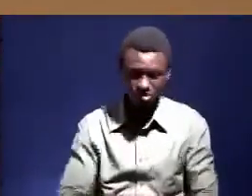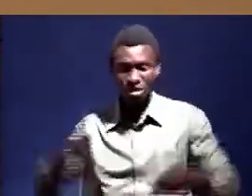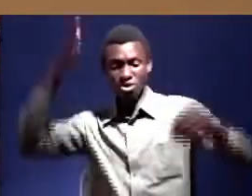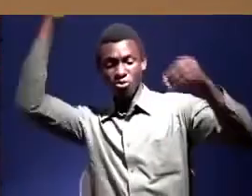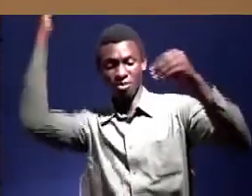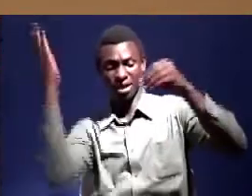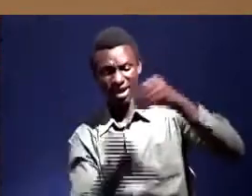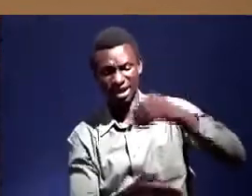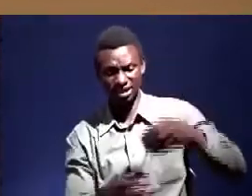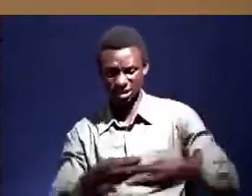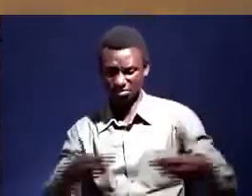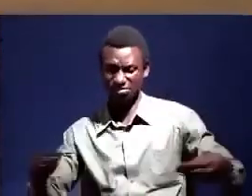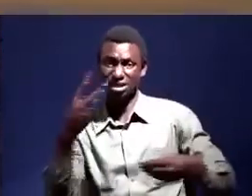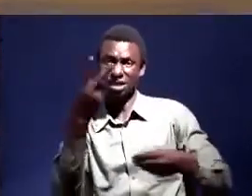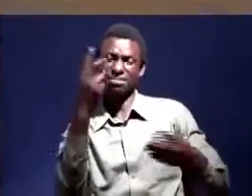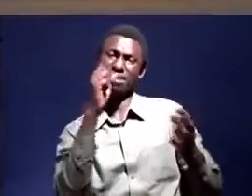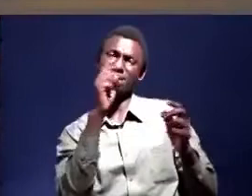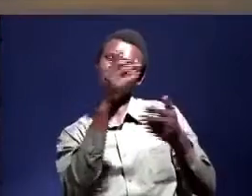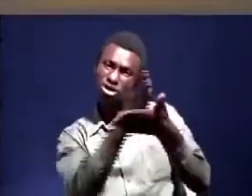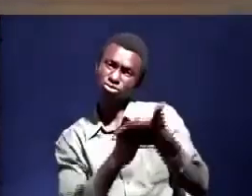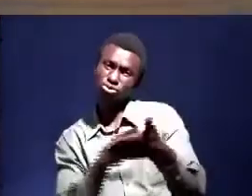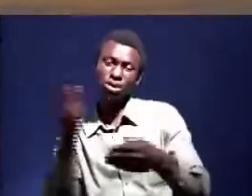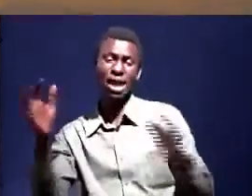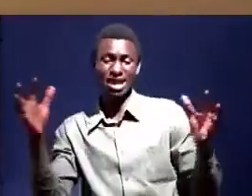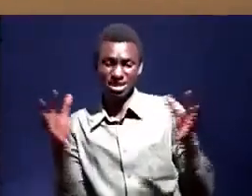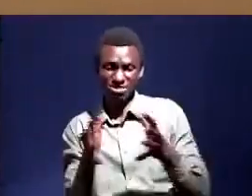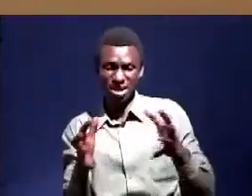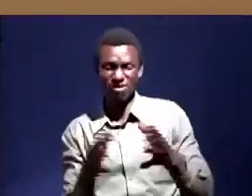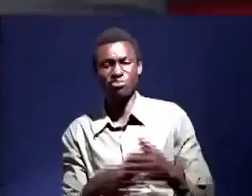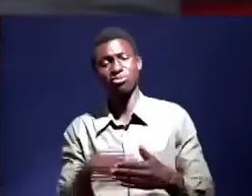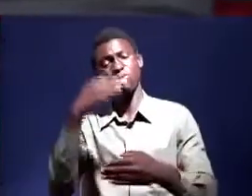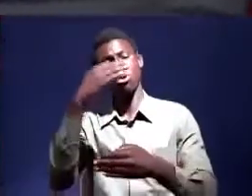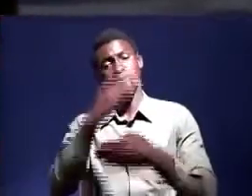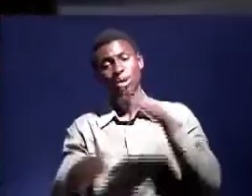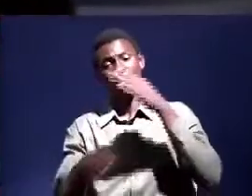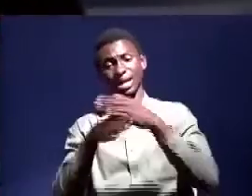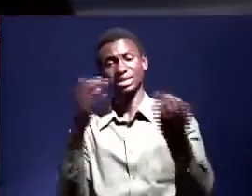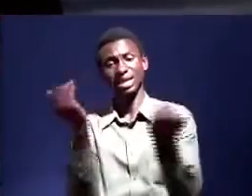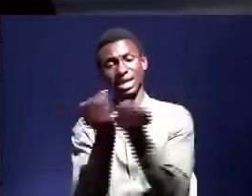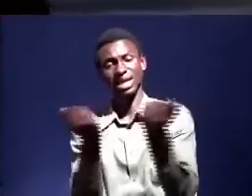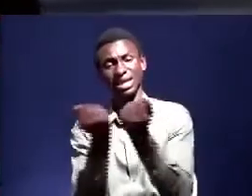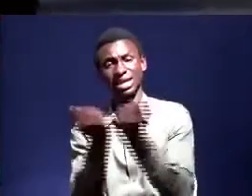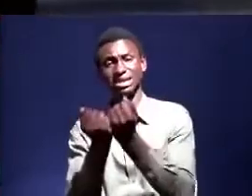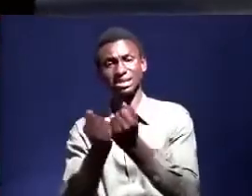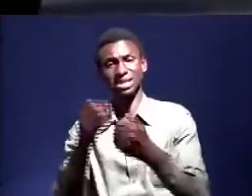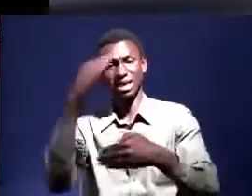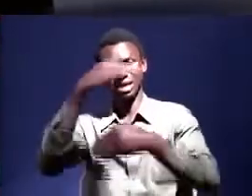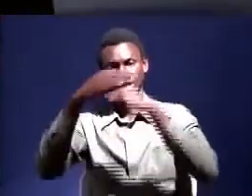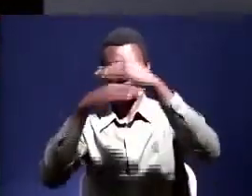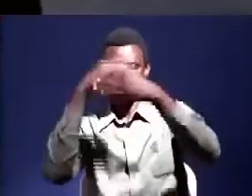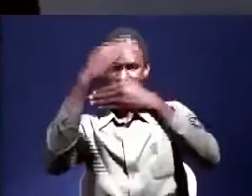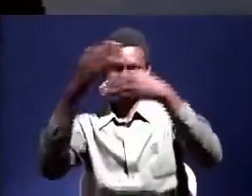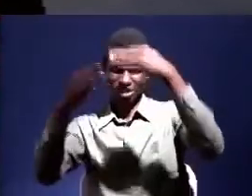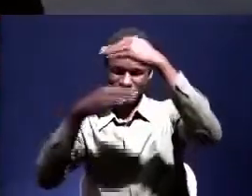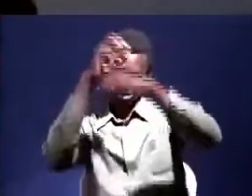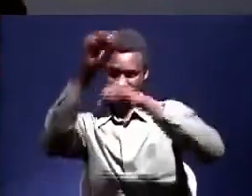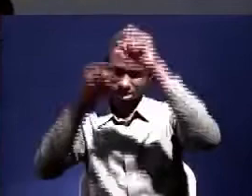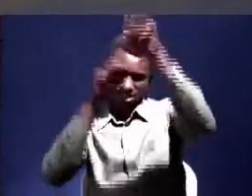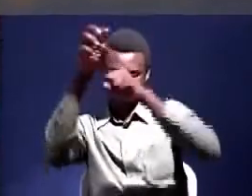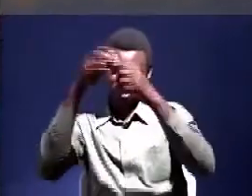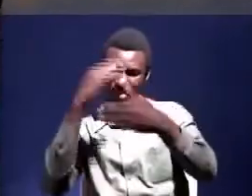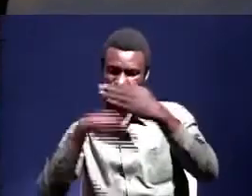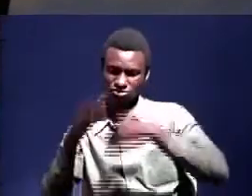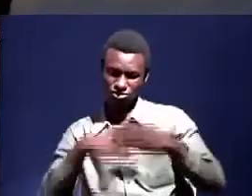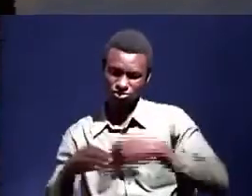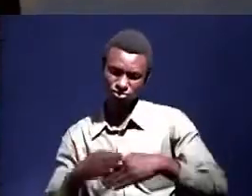made steps in the ice. Wakatengeneza ngazi za kushuka ndani ya barafu. This was on a Sunday. Ilikuwa siku ya Jumapili. They